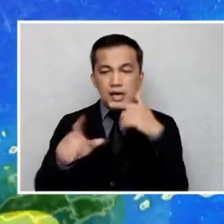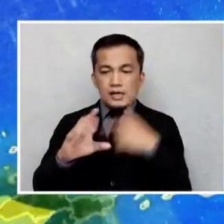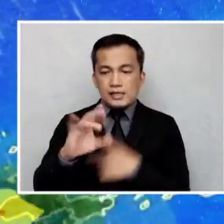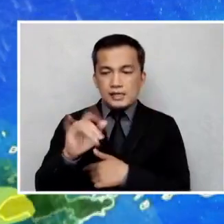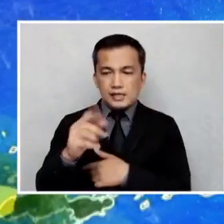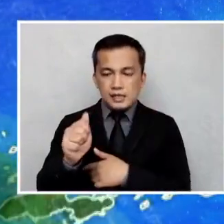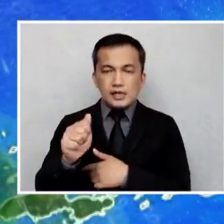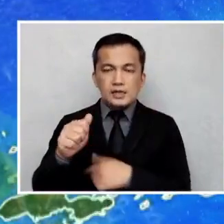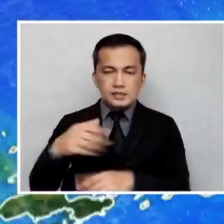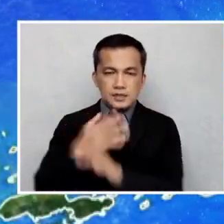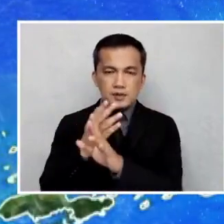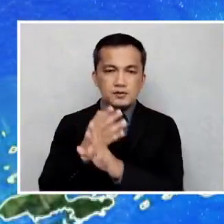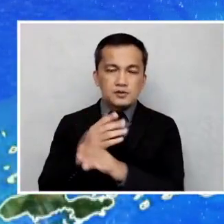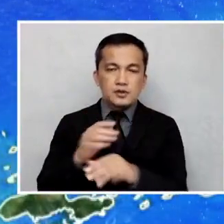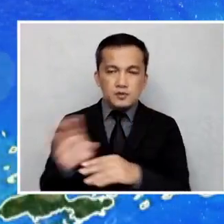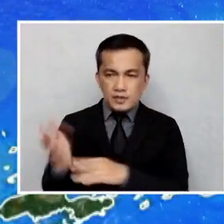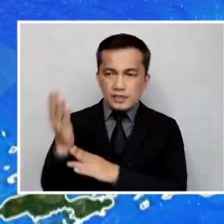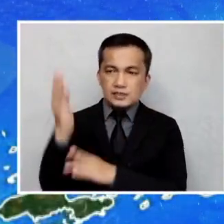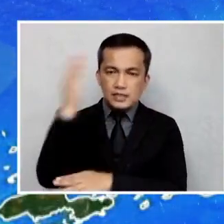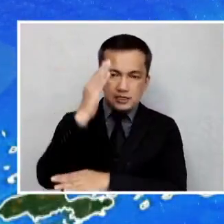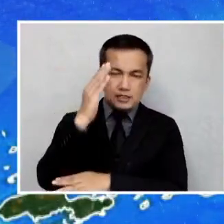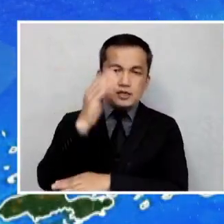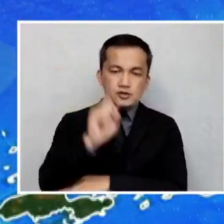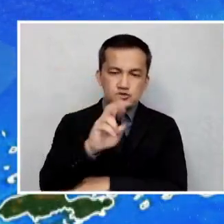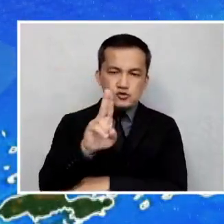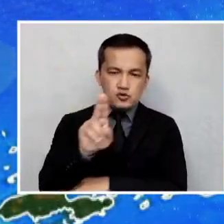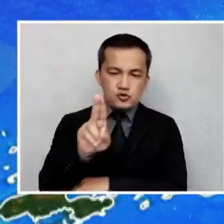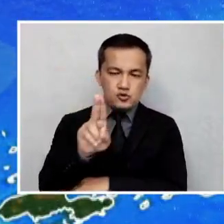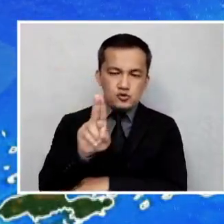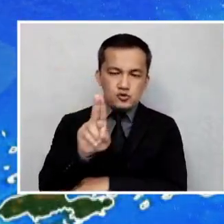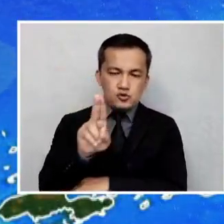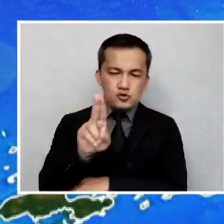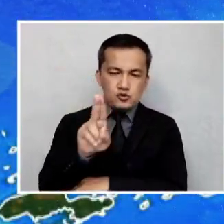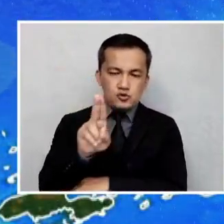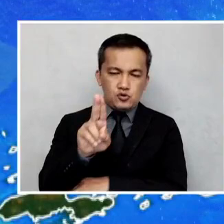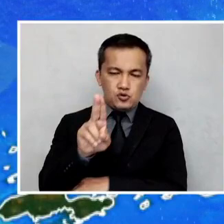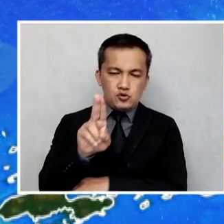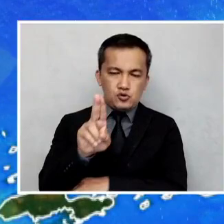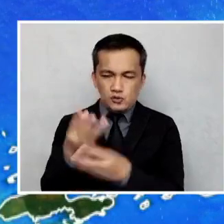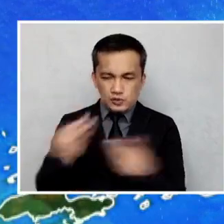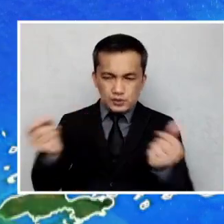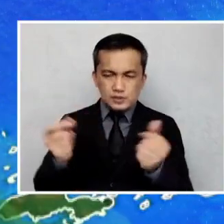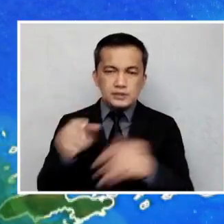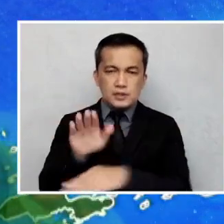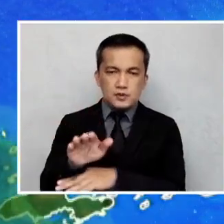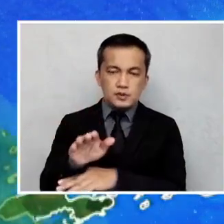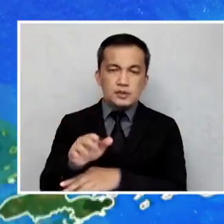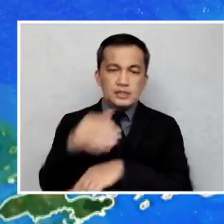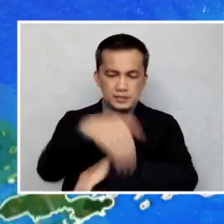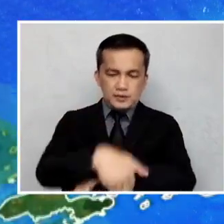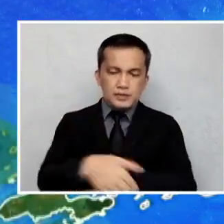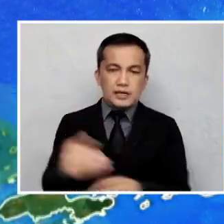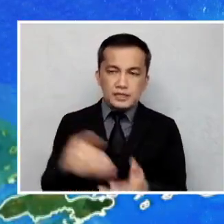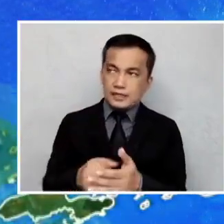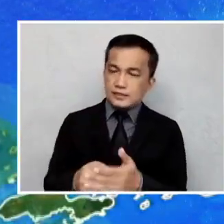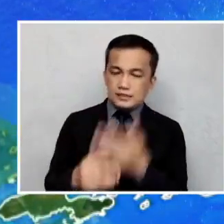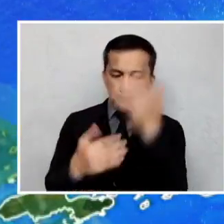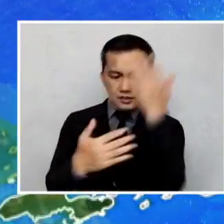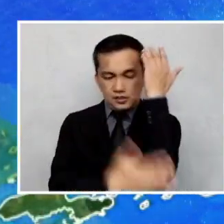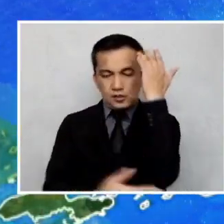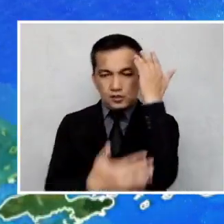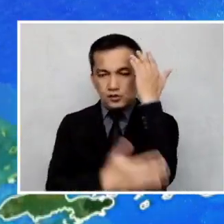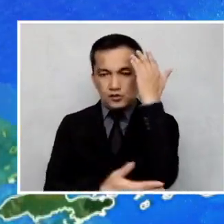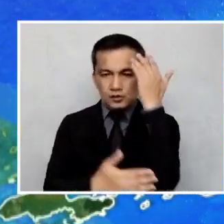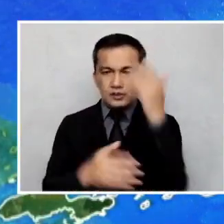tanghali, maging sa bahagi po ng Sulu at Tawi-Tawi. Mawawala ito pagsapit ng hapon pero sa gabi uulan mulit dito sa bahagi